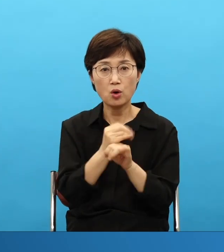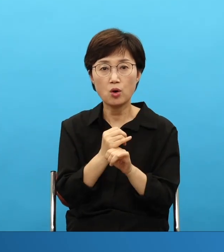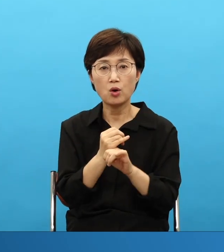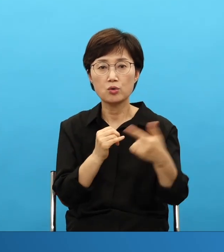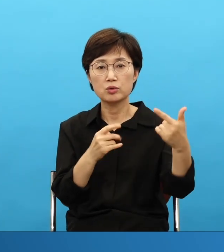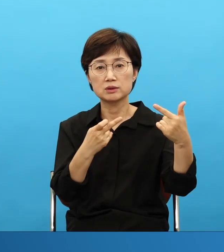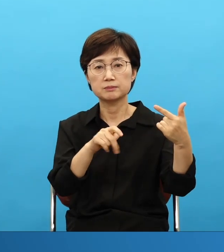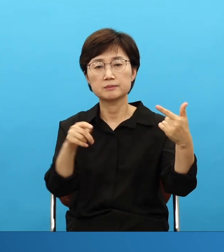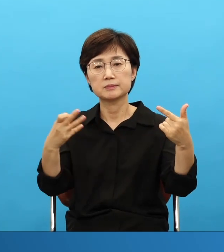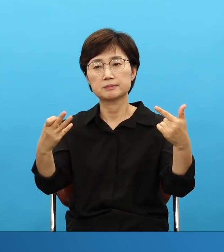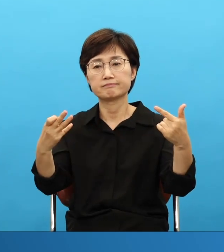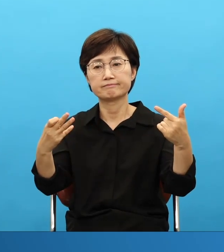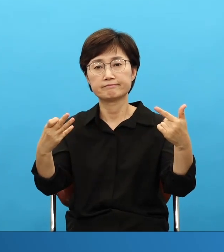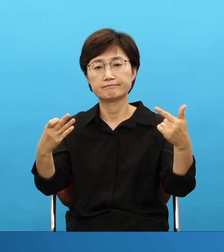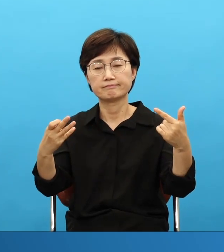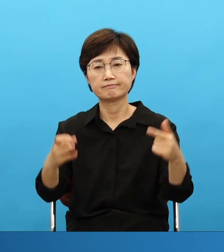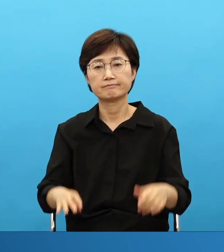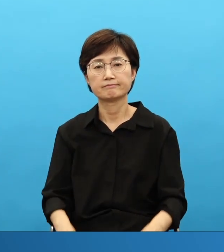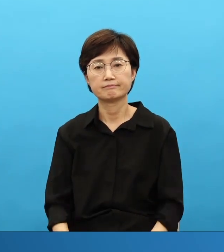RUTC